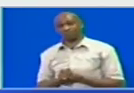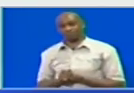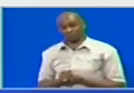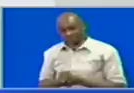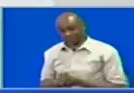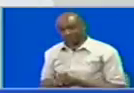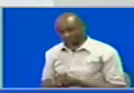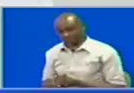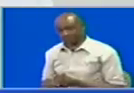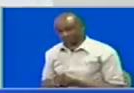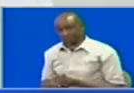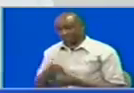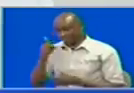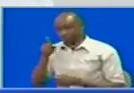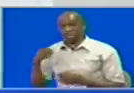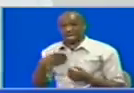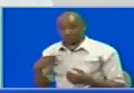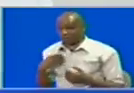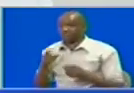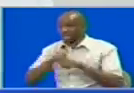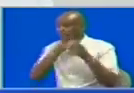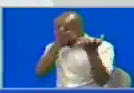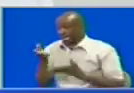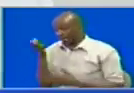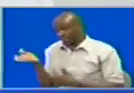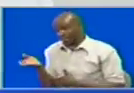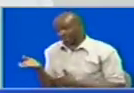Ah, mwanzo ni reception.